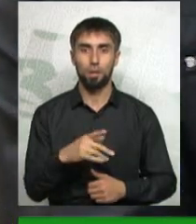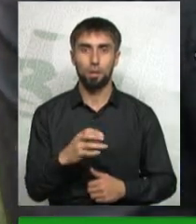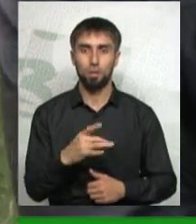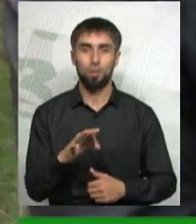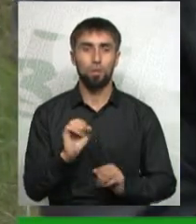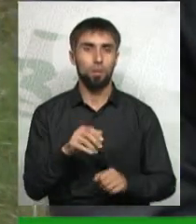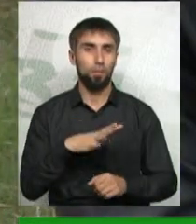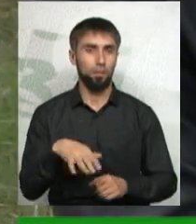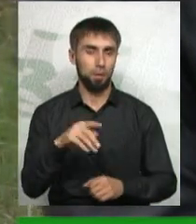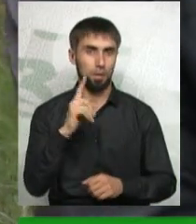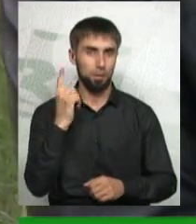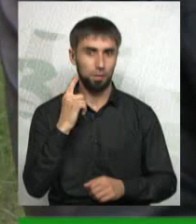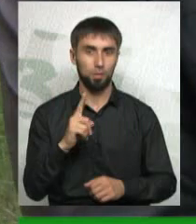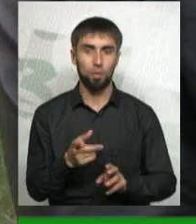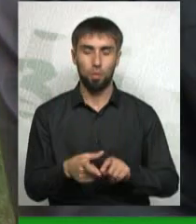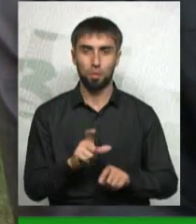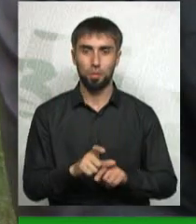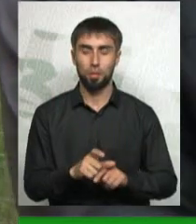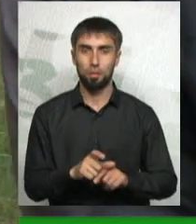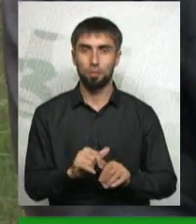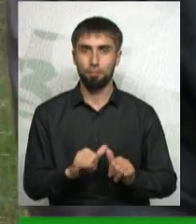слышали. Это очень